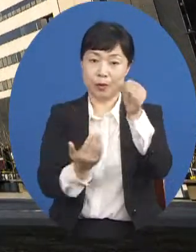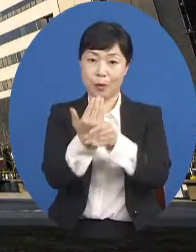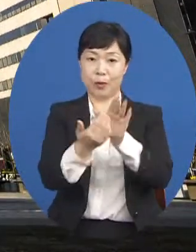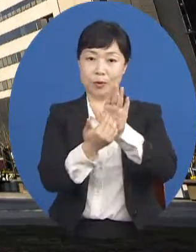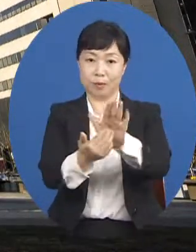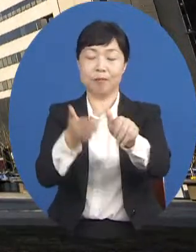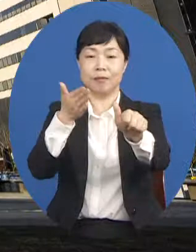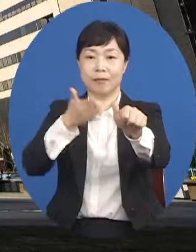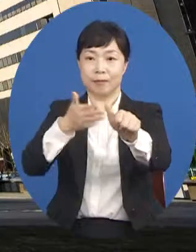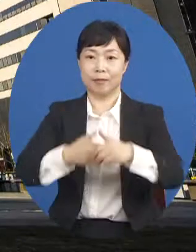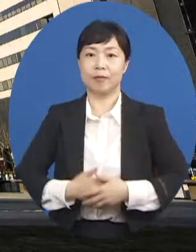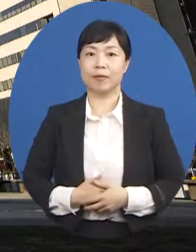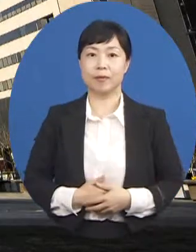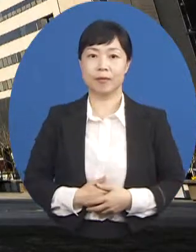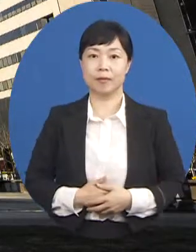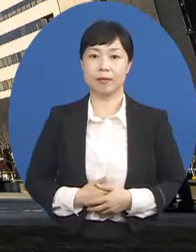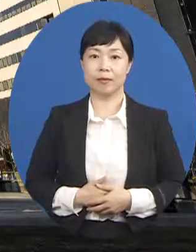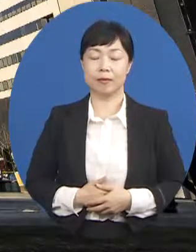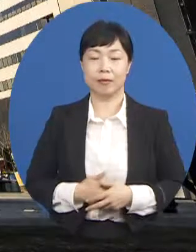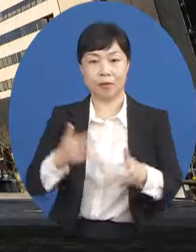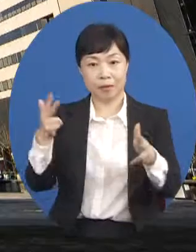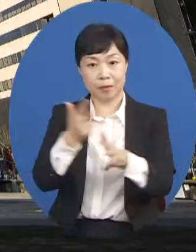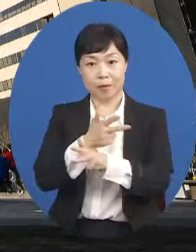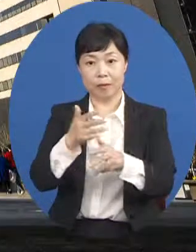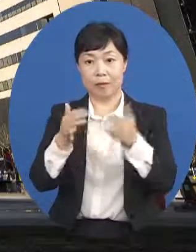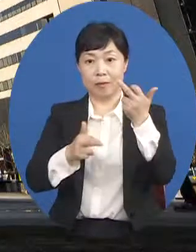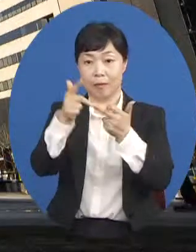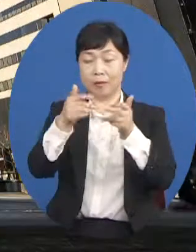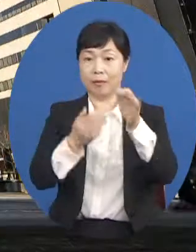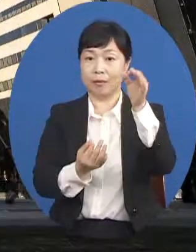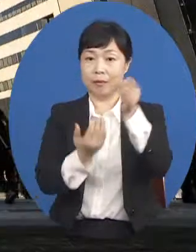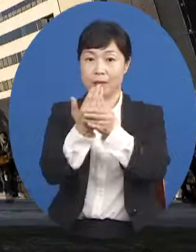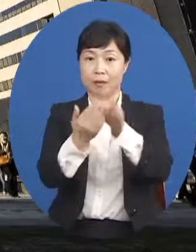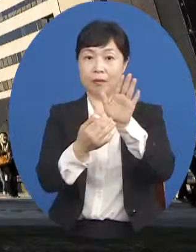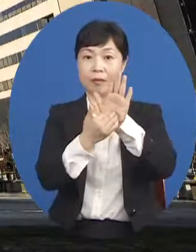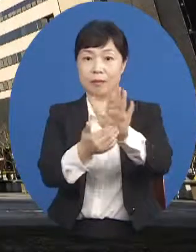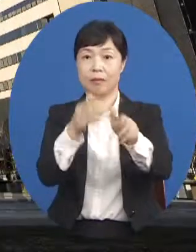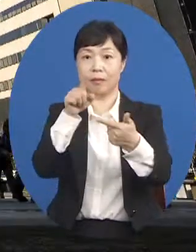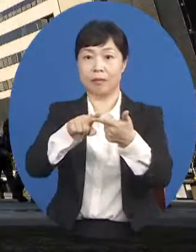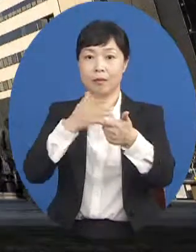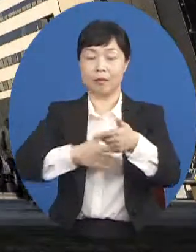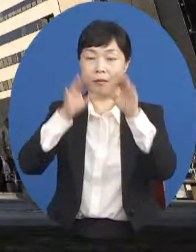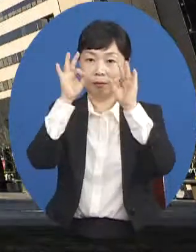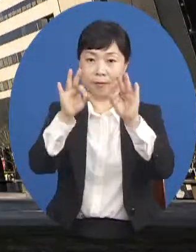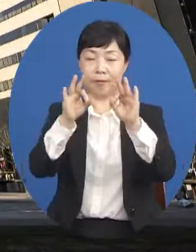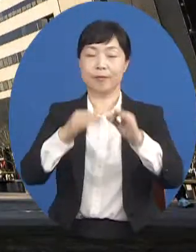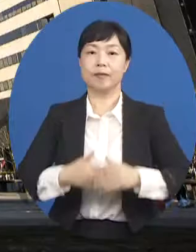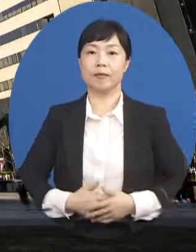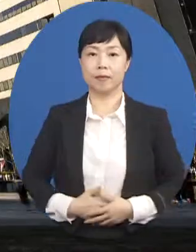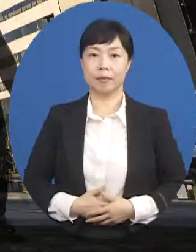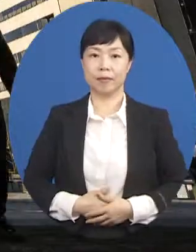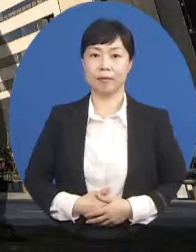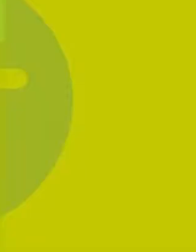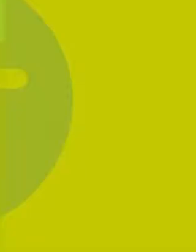점검해서 사고를 예방하시기 바랍니다. 이번 주에는 산악사고 예방 요령을 알아보겠습니다.